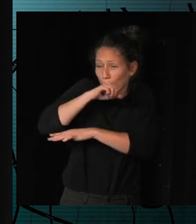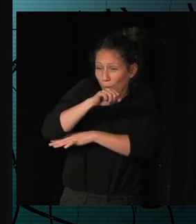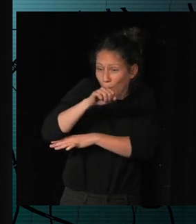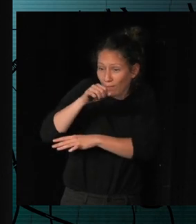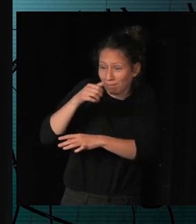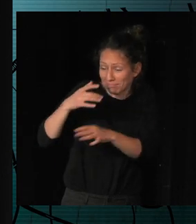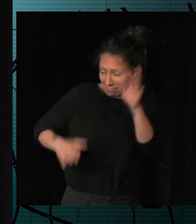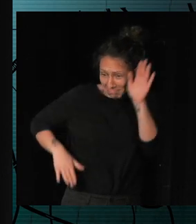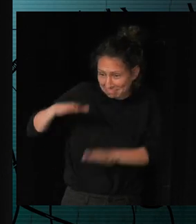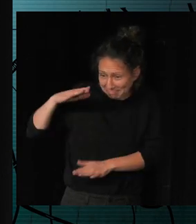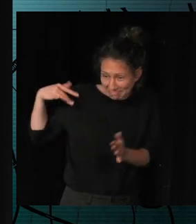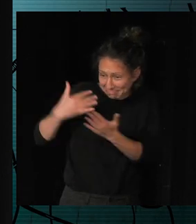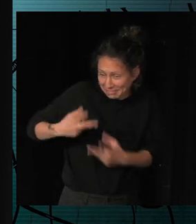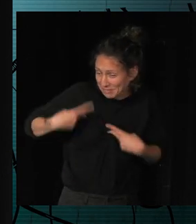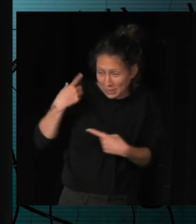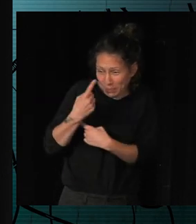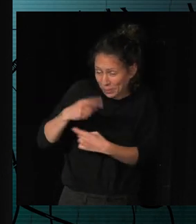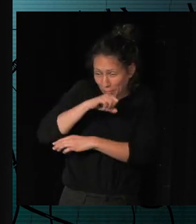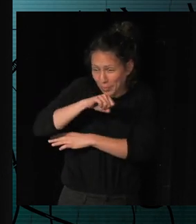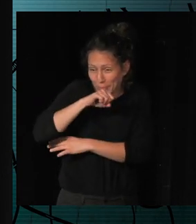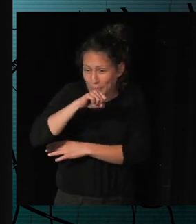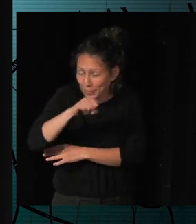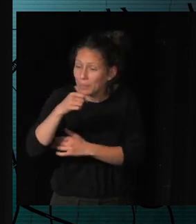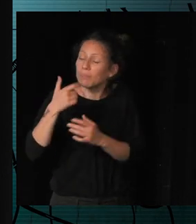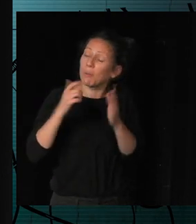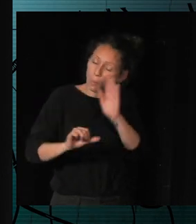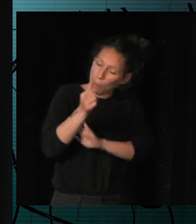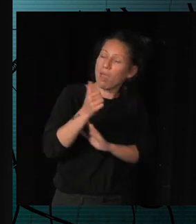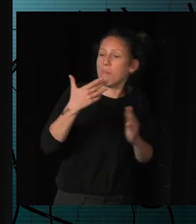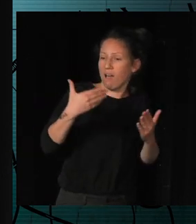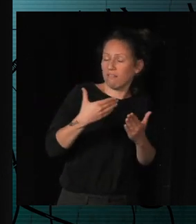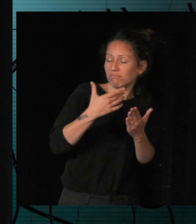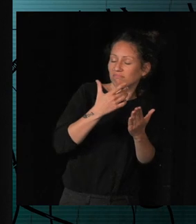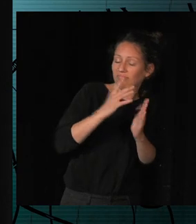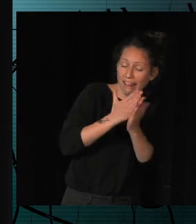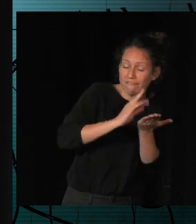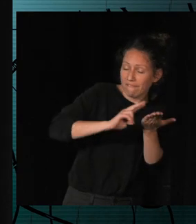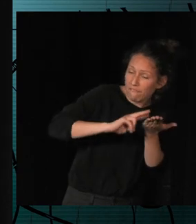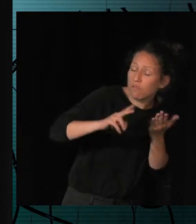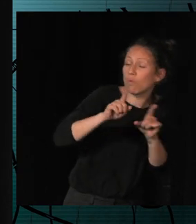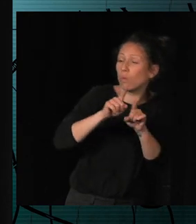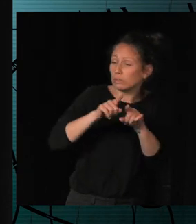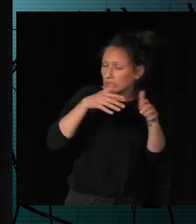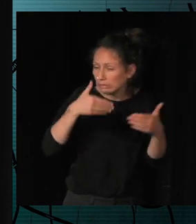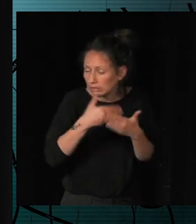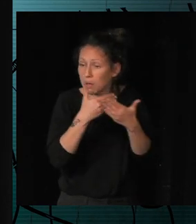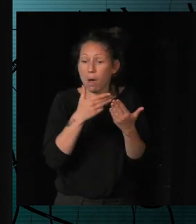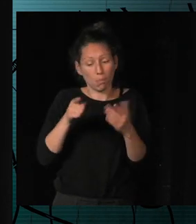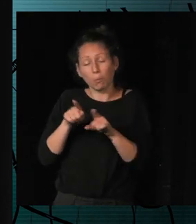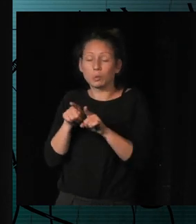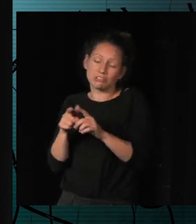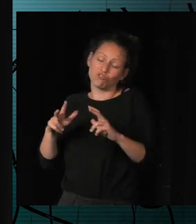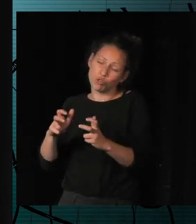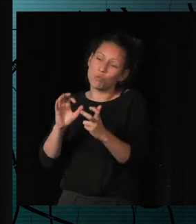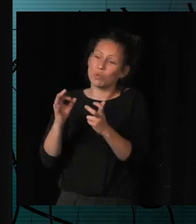cinéma principalement dans un premier temps c'est comme ça que je suis rentré dedans mais par la littérature et beaucoup de jeux vidéo aussi et donc je joue pas que à des jeux d'horreur mais je joue